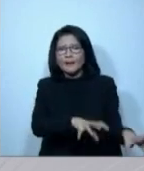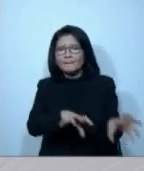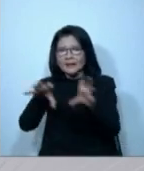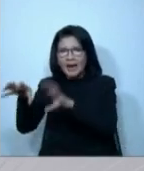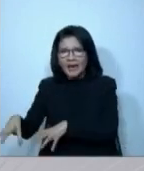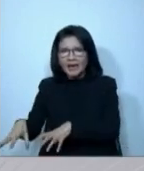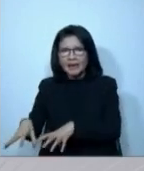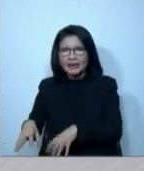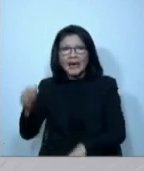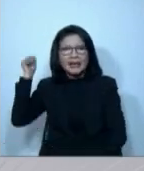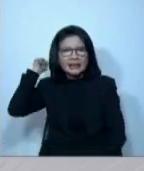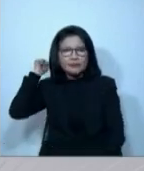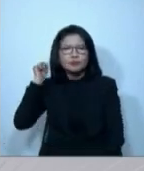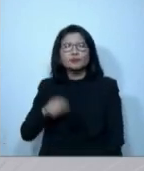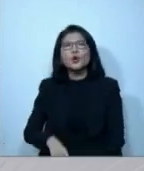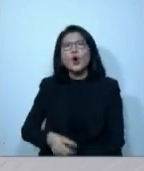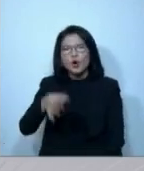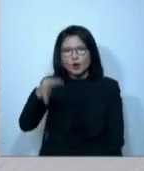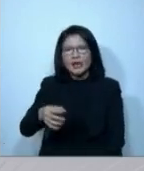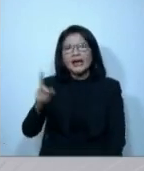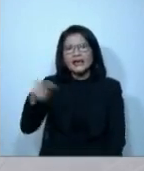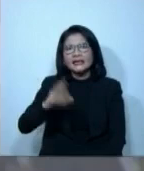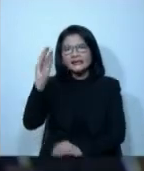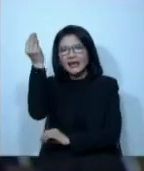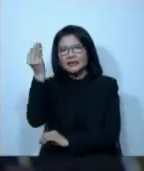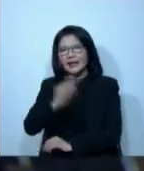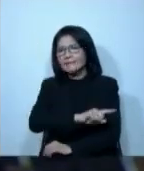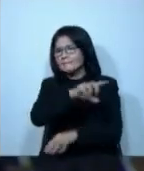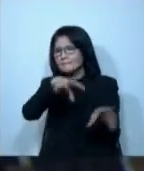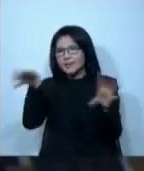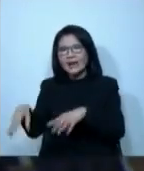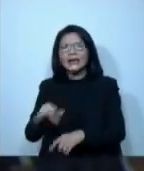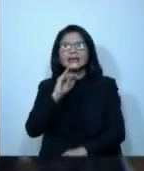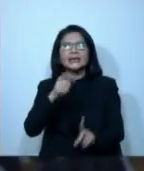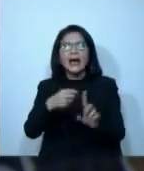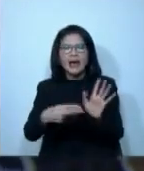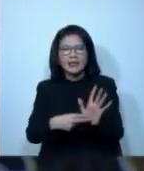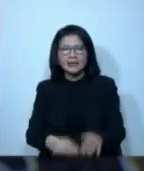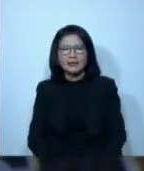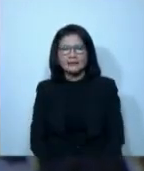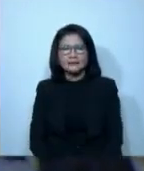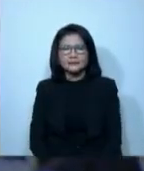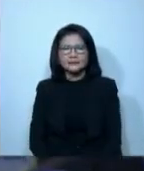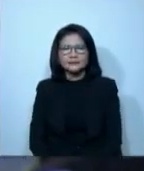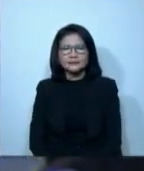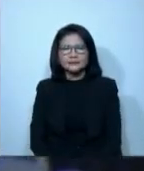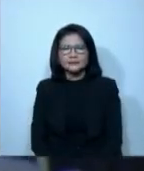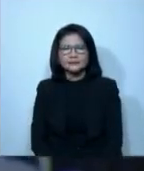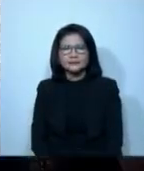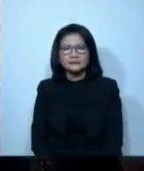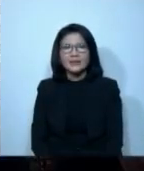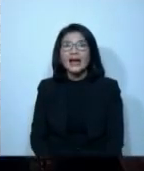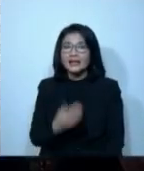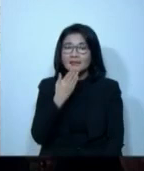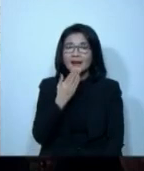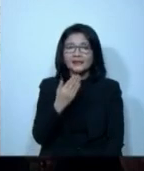kota dari Jakarta ke IKN. Silakan. Baik, waktunya masih ada, Bapak? Cukup. Cukup, baik.